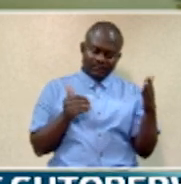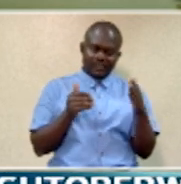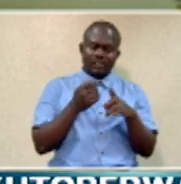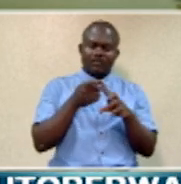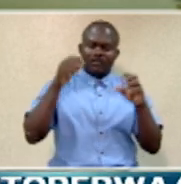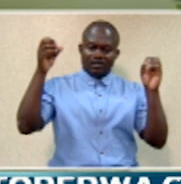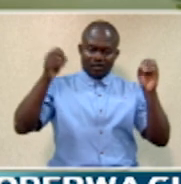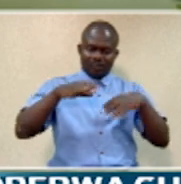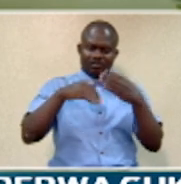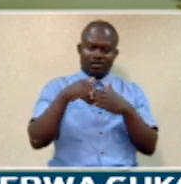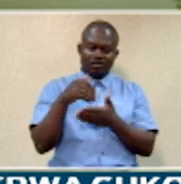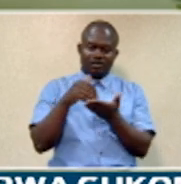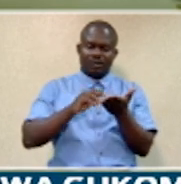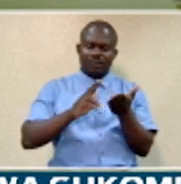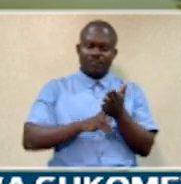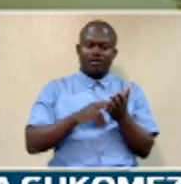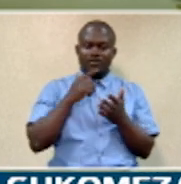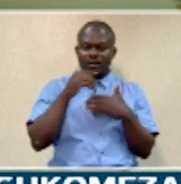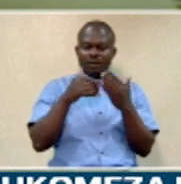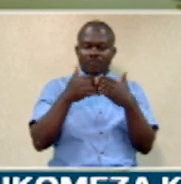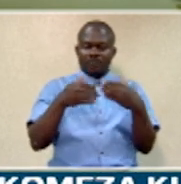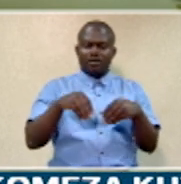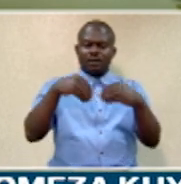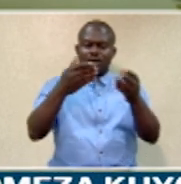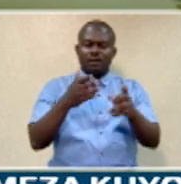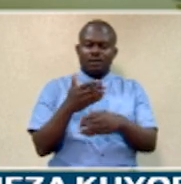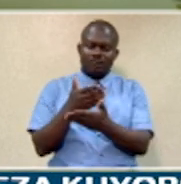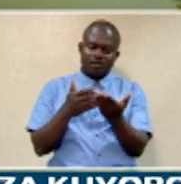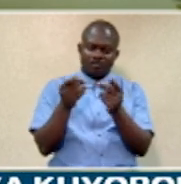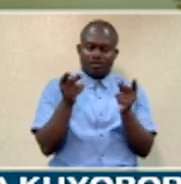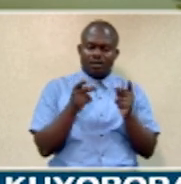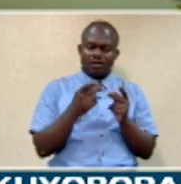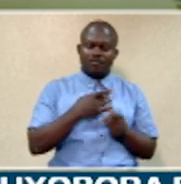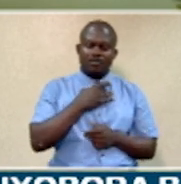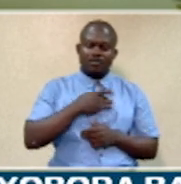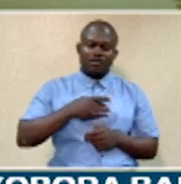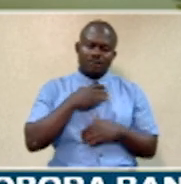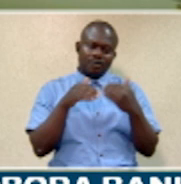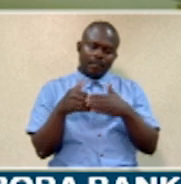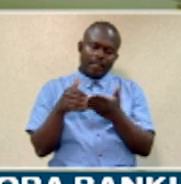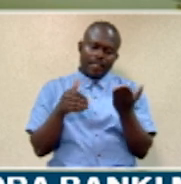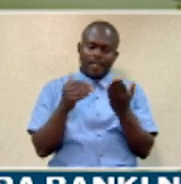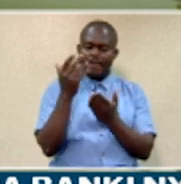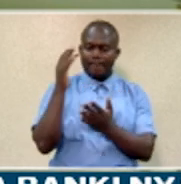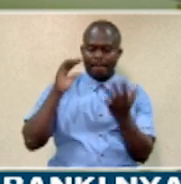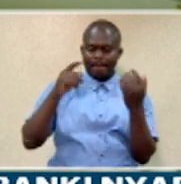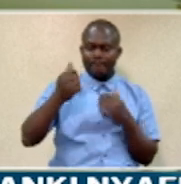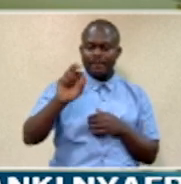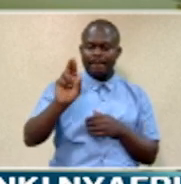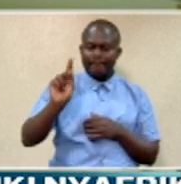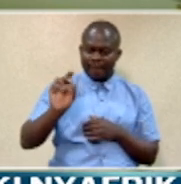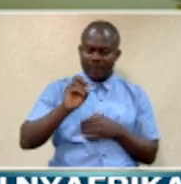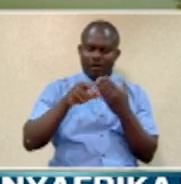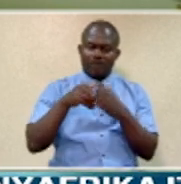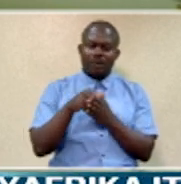Kigali icyemezo cy'uko bamaze kwemererwa umwanya wo waho basura yaba amaparike y'igihugu cyangwa